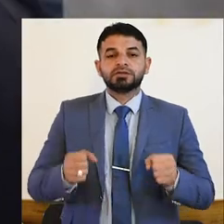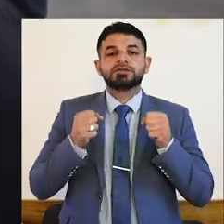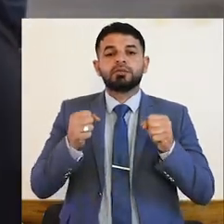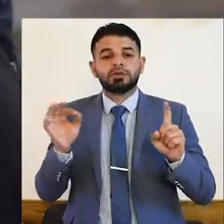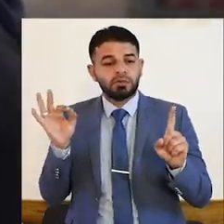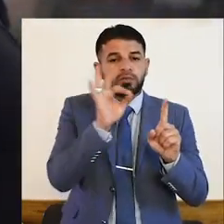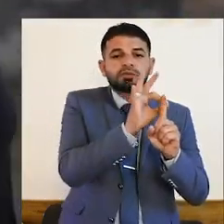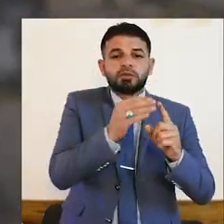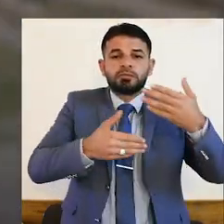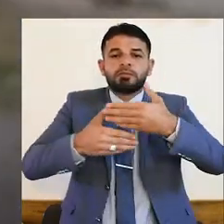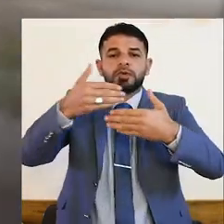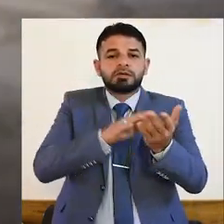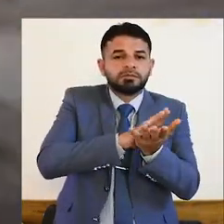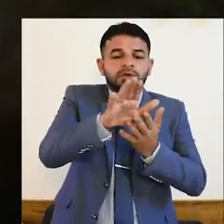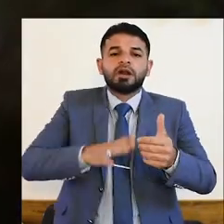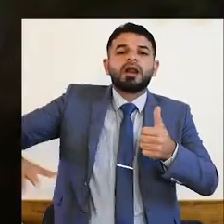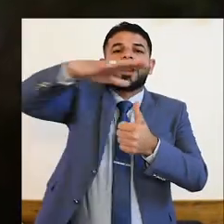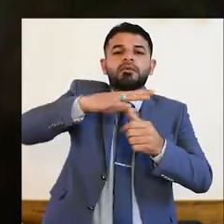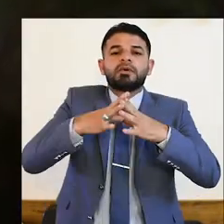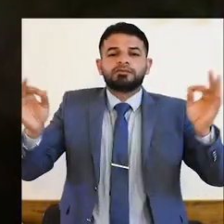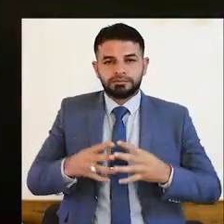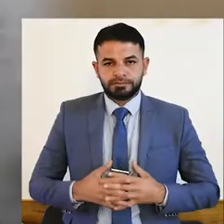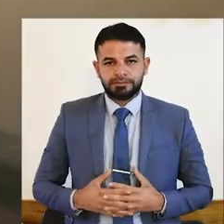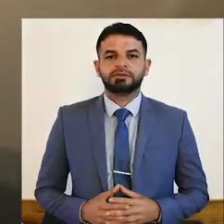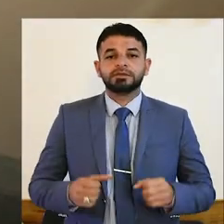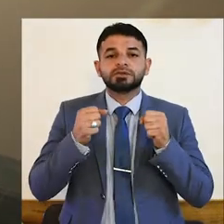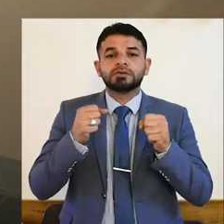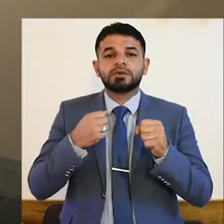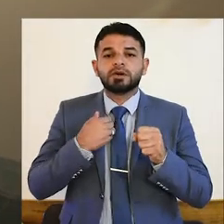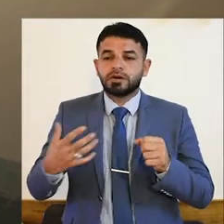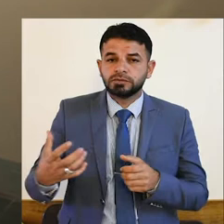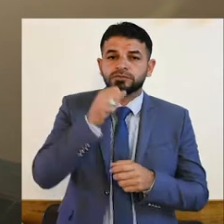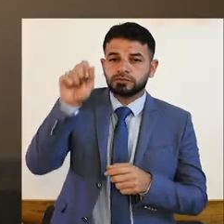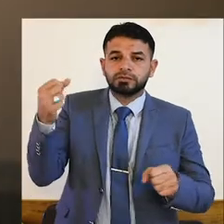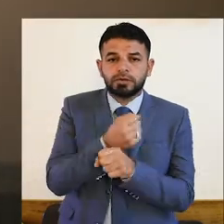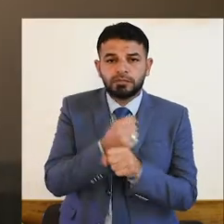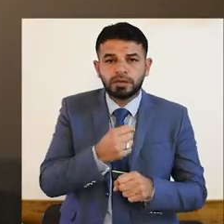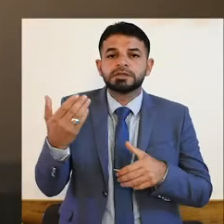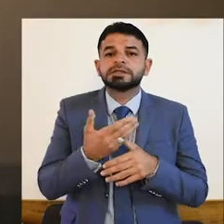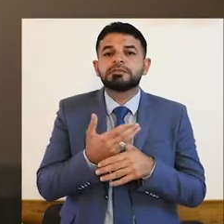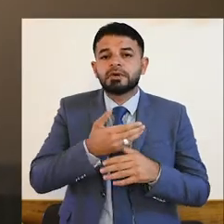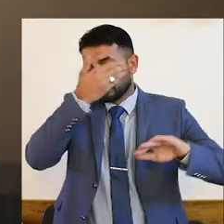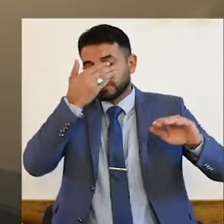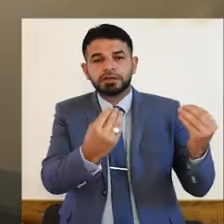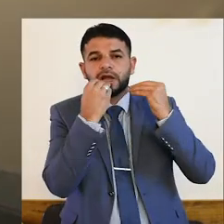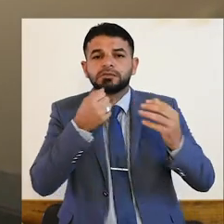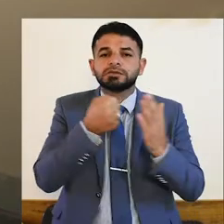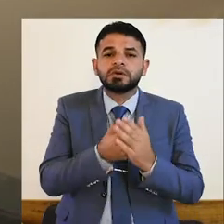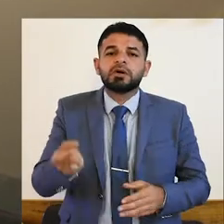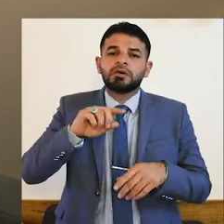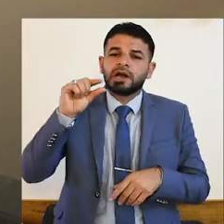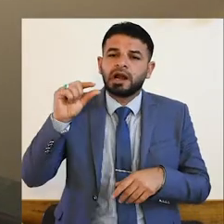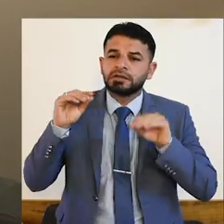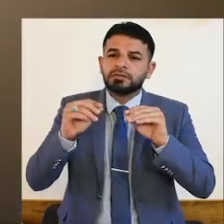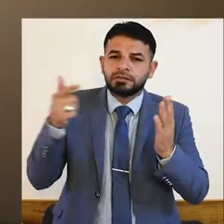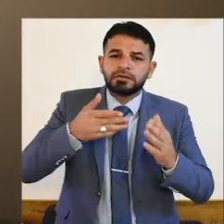جراني قشتمان بفرمانجو بالخانة قشتيكان. صعوبة الحصول على الشغل بسبب حرمان التعلم وقلة